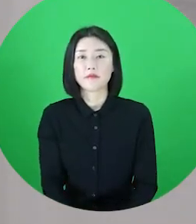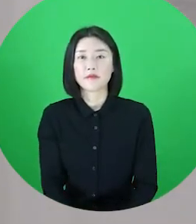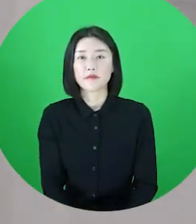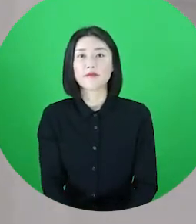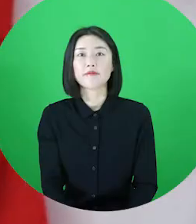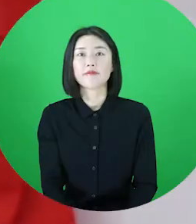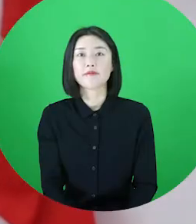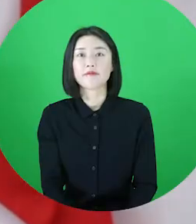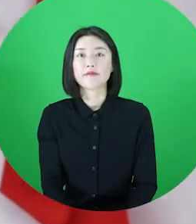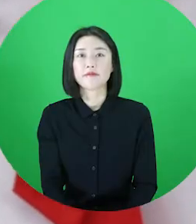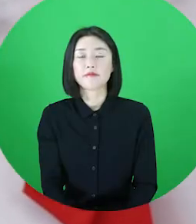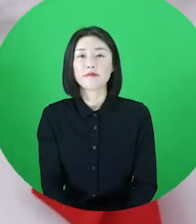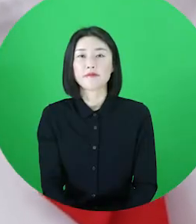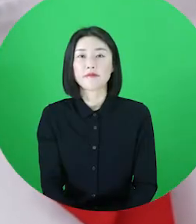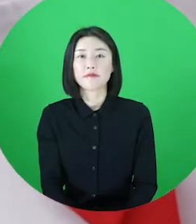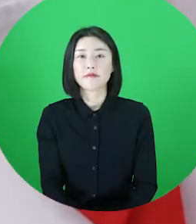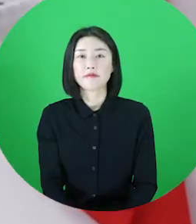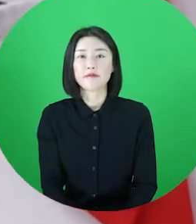네.